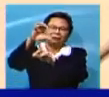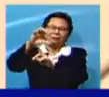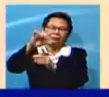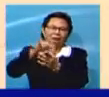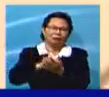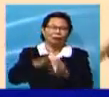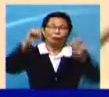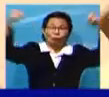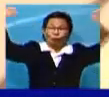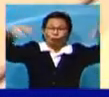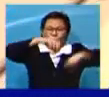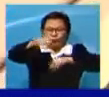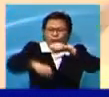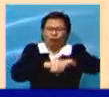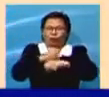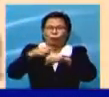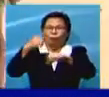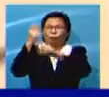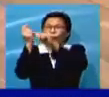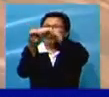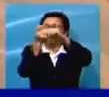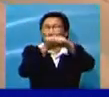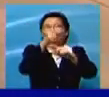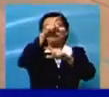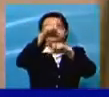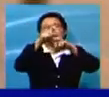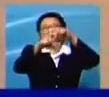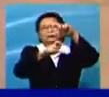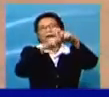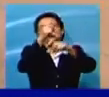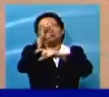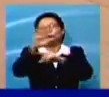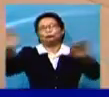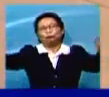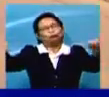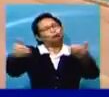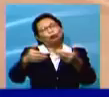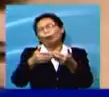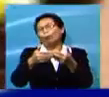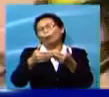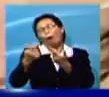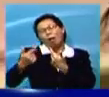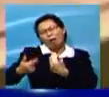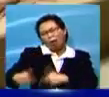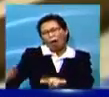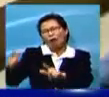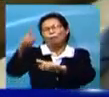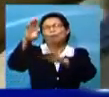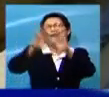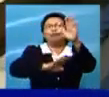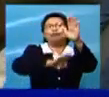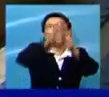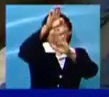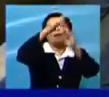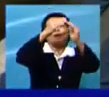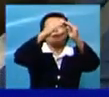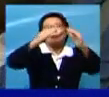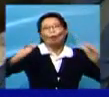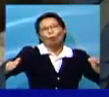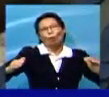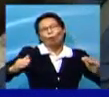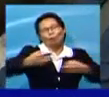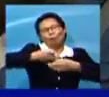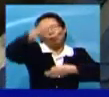Velodrome Ceras yang dibangunkan Dewan Bandaraya Kuala Lumpur akan ditutup sepenuhnya bagi memberi laluan kepada pembangunan hartanah